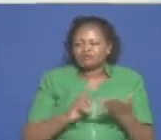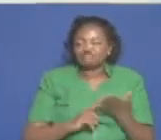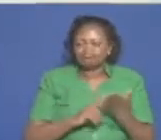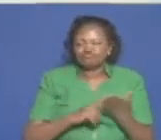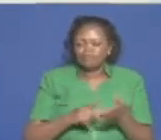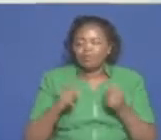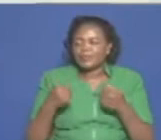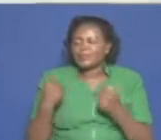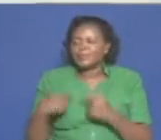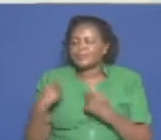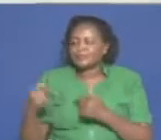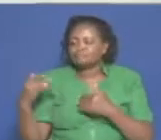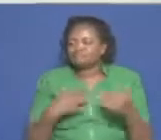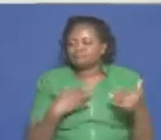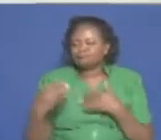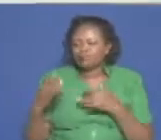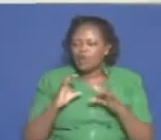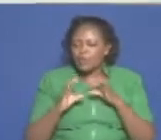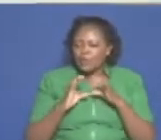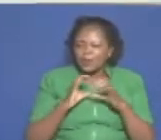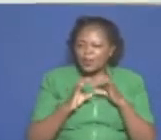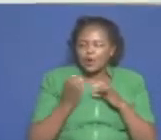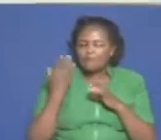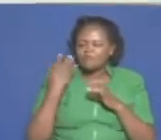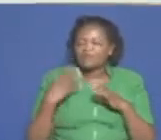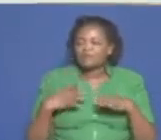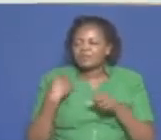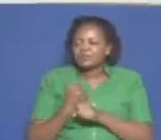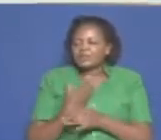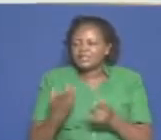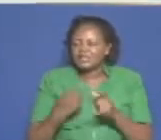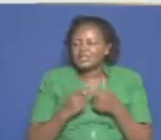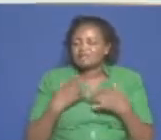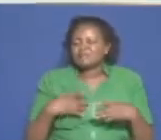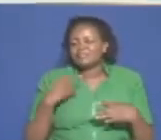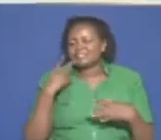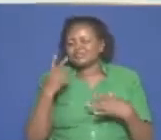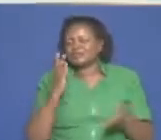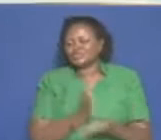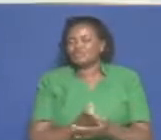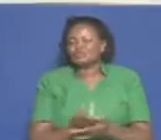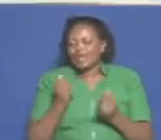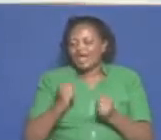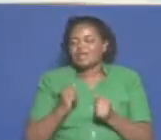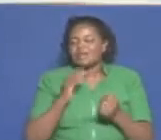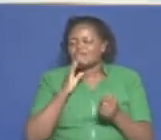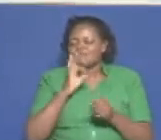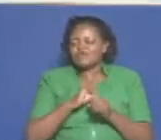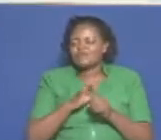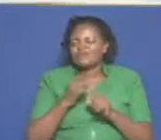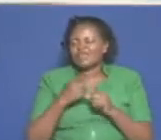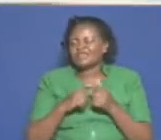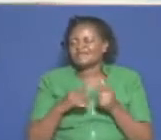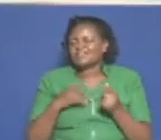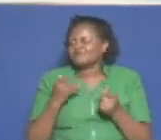mengi sana kwa sababu kuna ule mtu already alikuwa amefanyia watu vitu, watu wanaona yeye ndiye anaweza chaguliwa. Lakini inakuja kama pigo kwao kusema